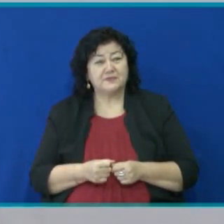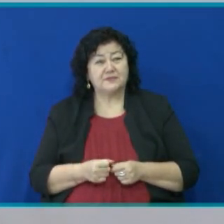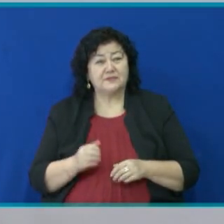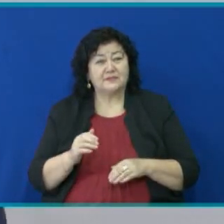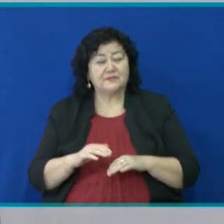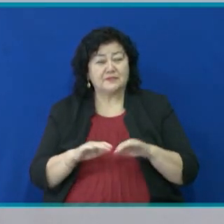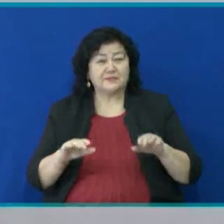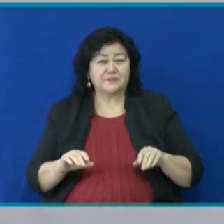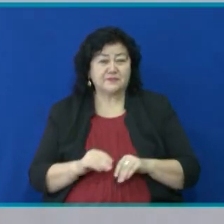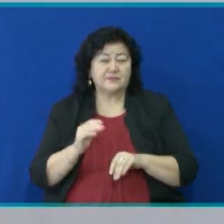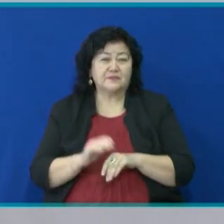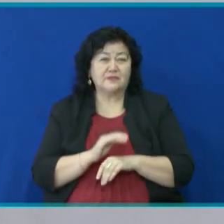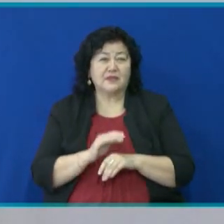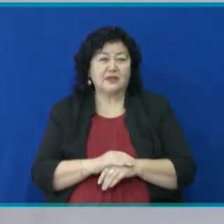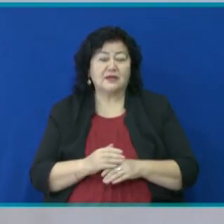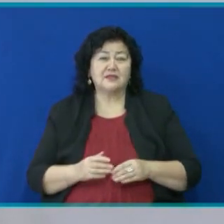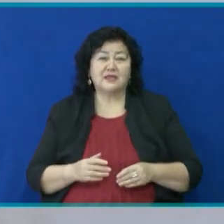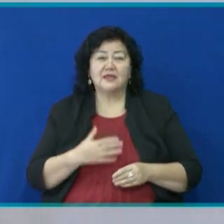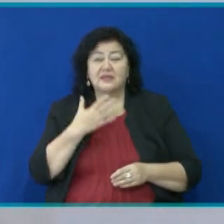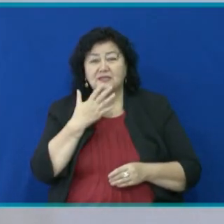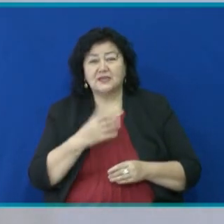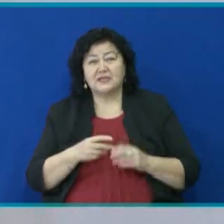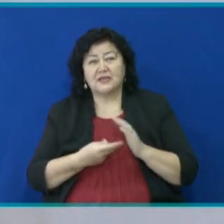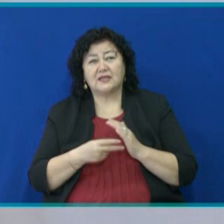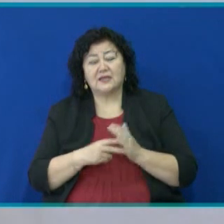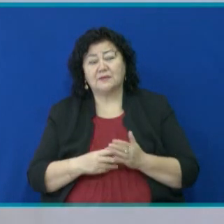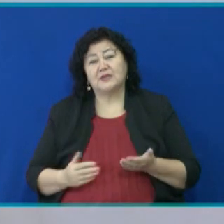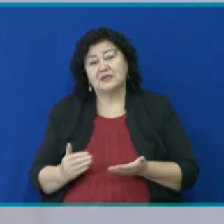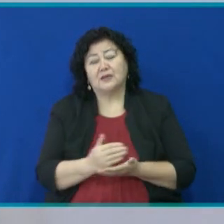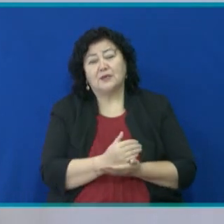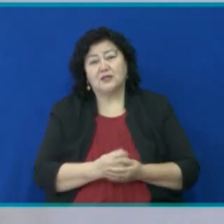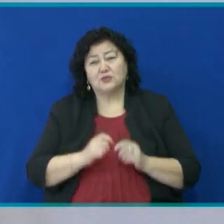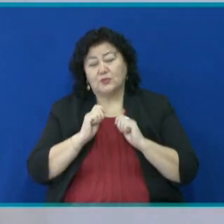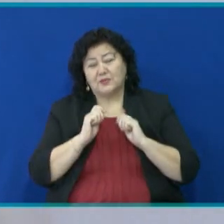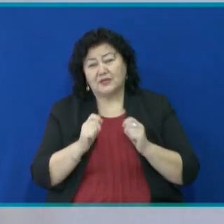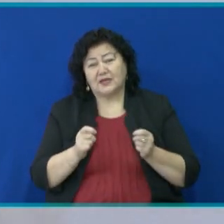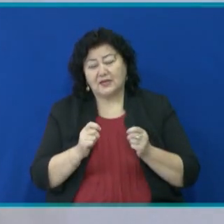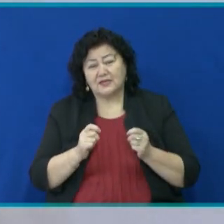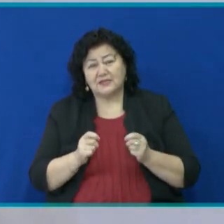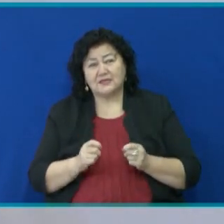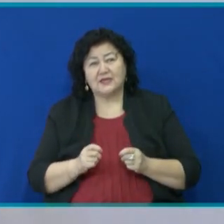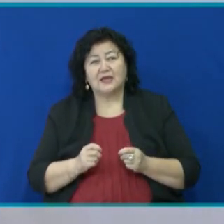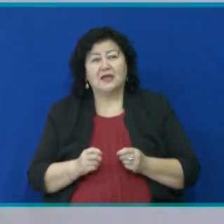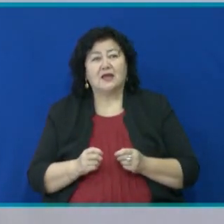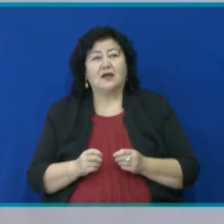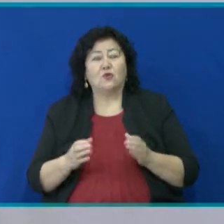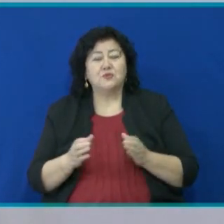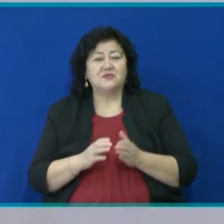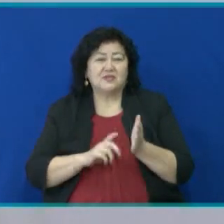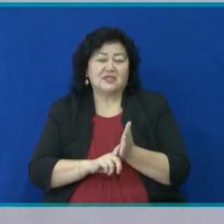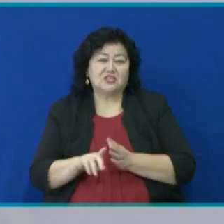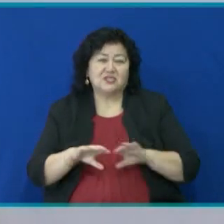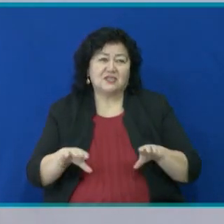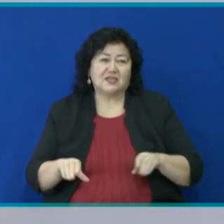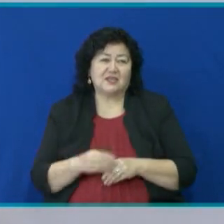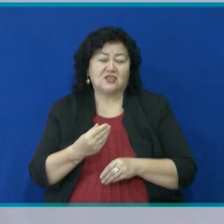«Мерейле Отбасы» – это национальный проект. Мы собрались, чтобы наградить победителя областного конкурса. Государство начинается с семьи. Большое вам спасибо. Желаю вам